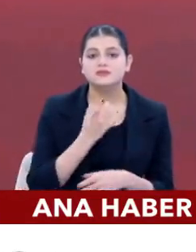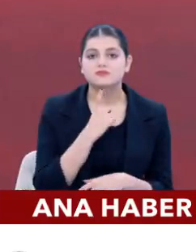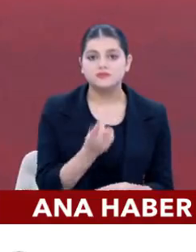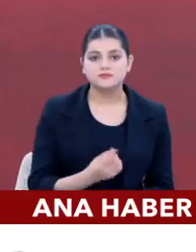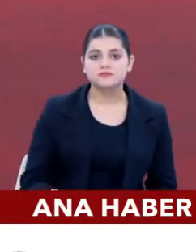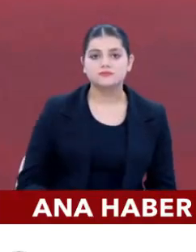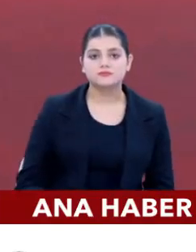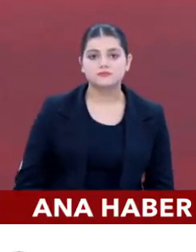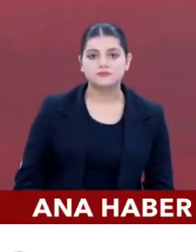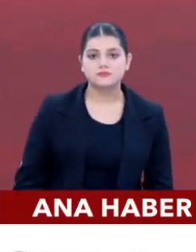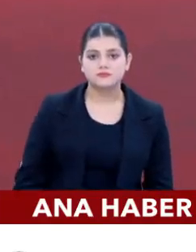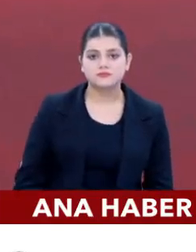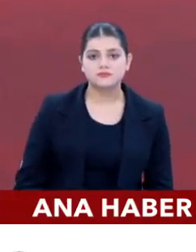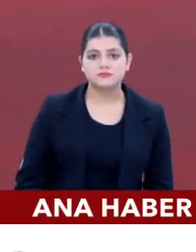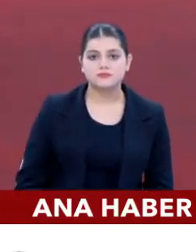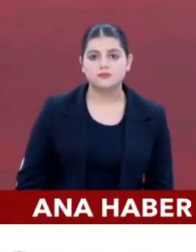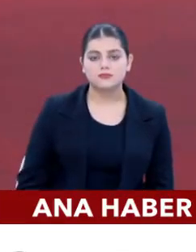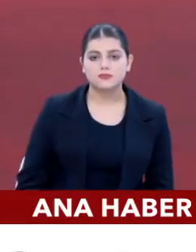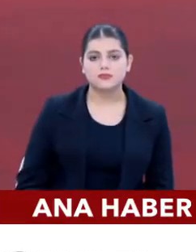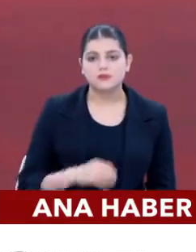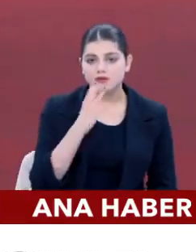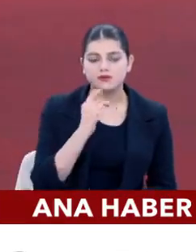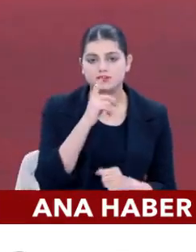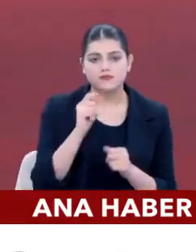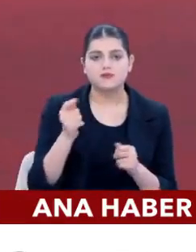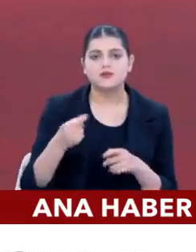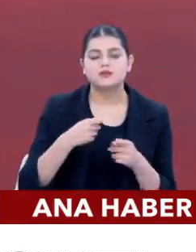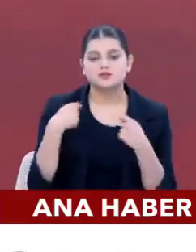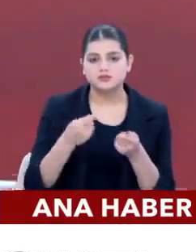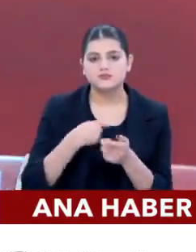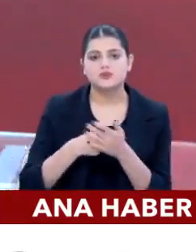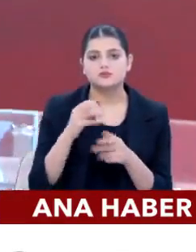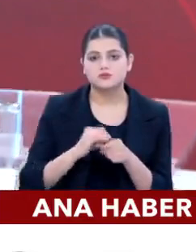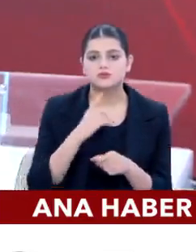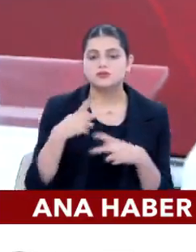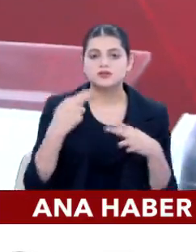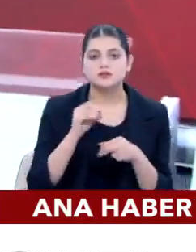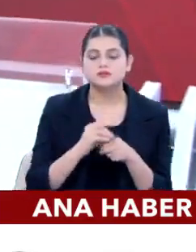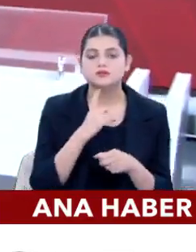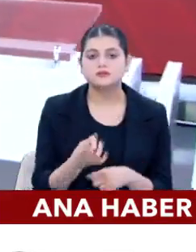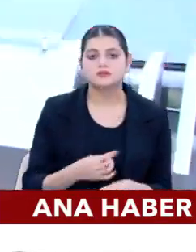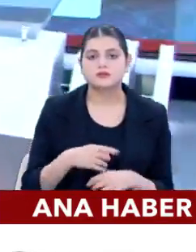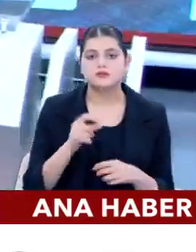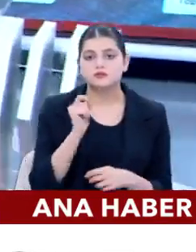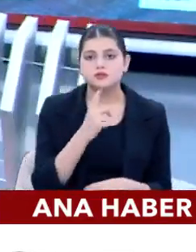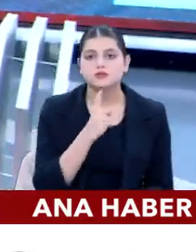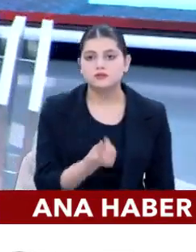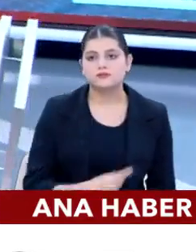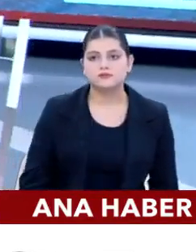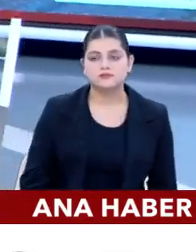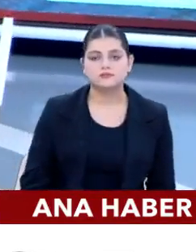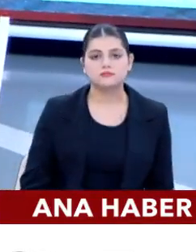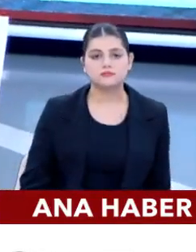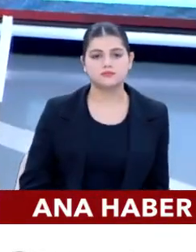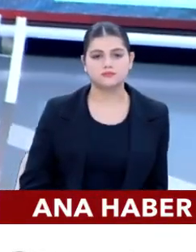her şeyi yapıyor e olan da tabii ki emekçinin maaşına oluyor o maaştaki kesintiler de dudak uçuklatıyor artık